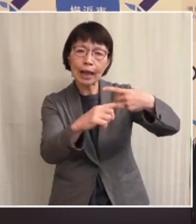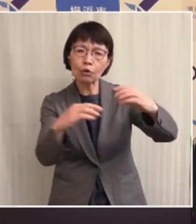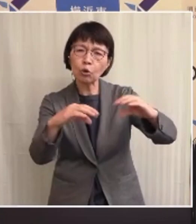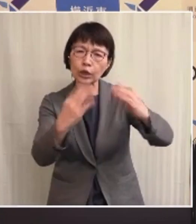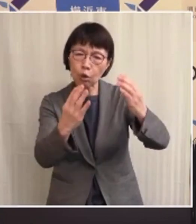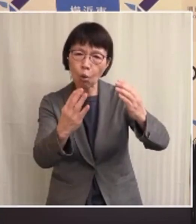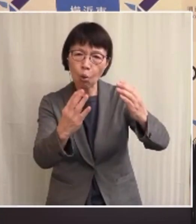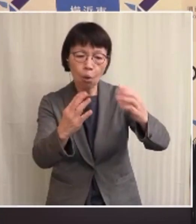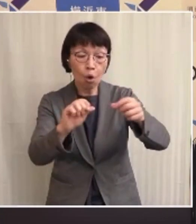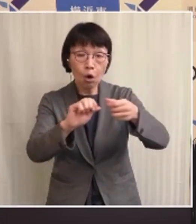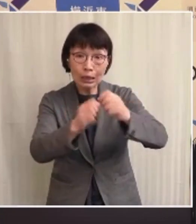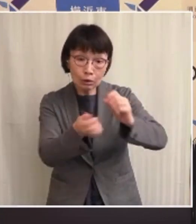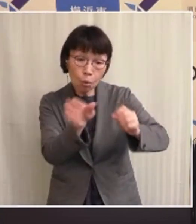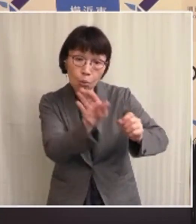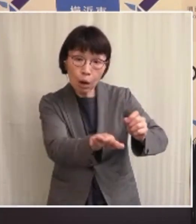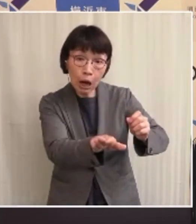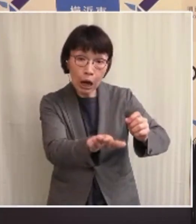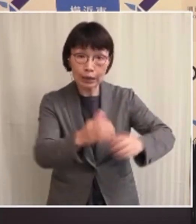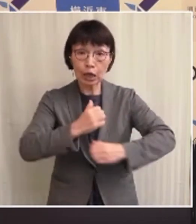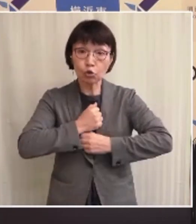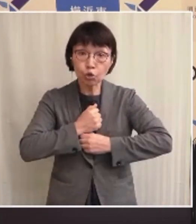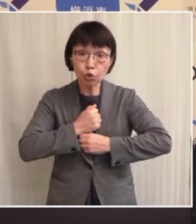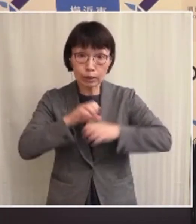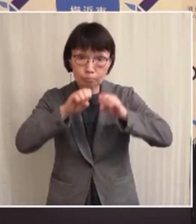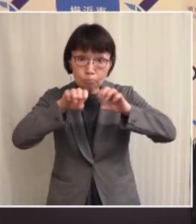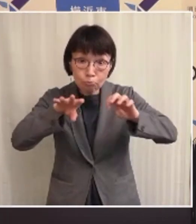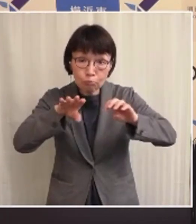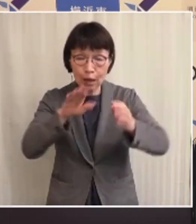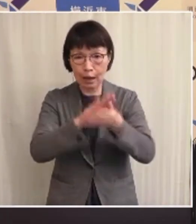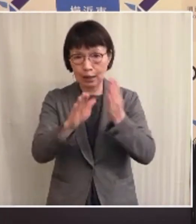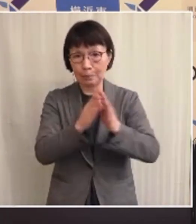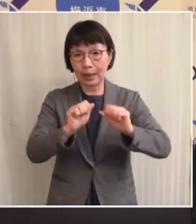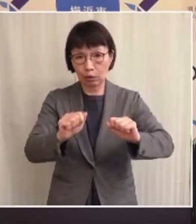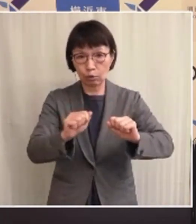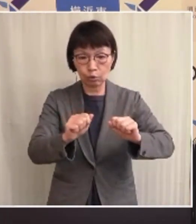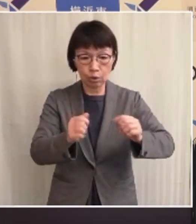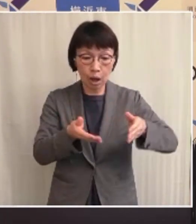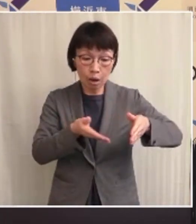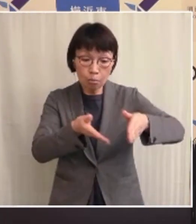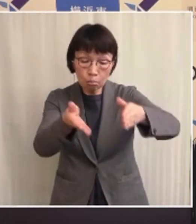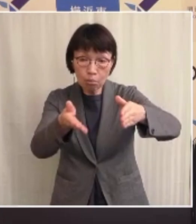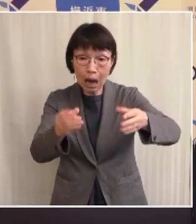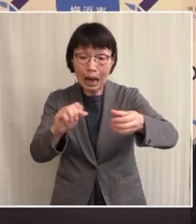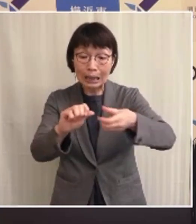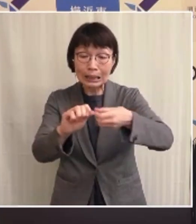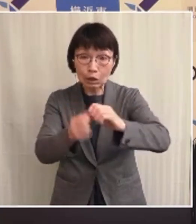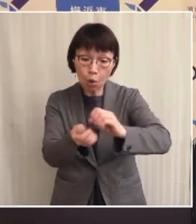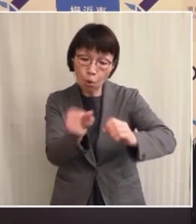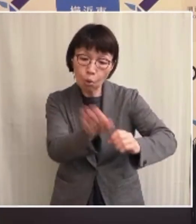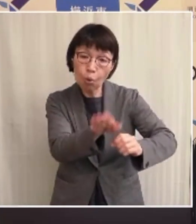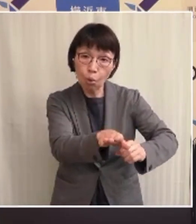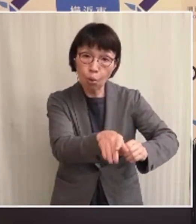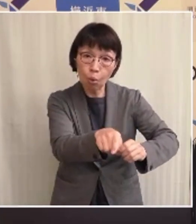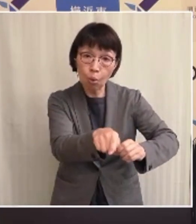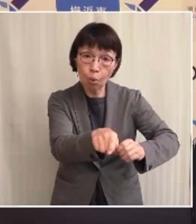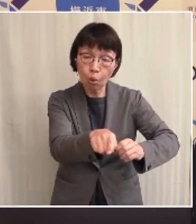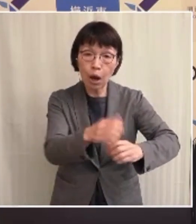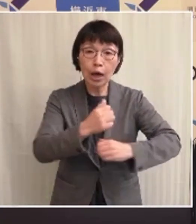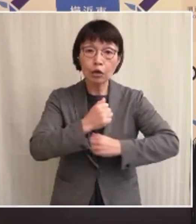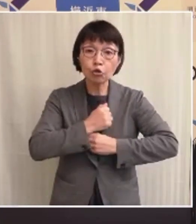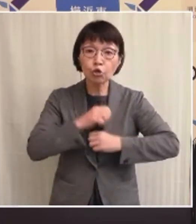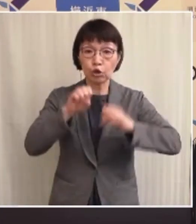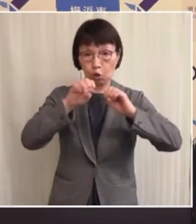カラー舗装による注意喚起を改めて行うと、カラー舗装を行って、注意喚